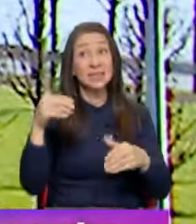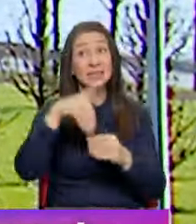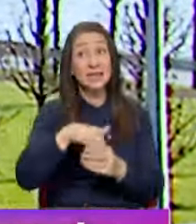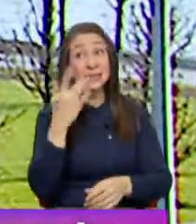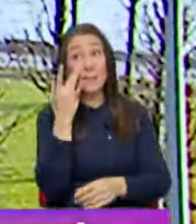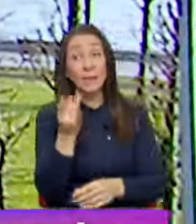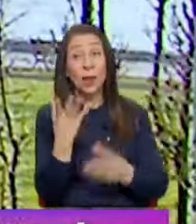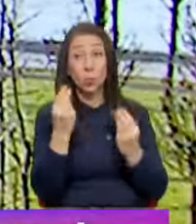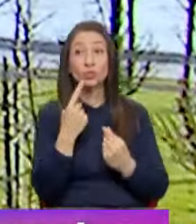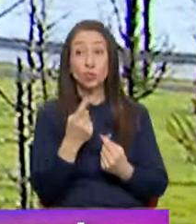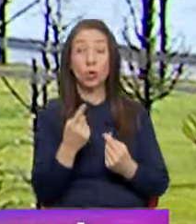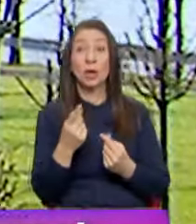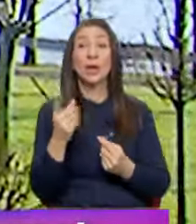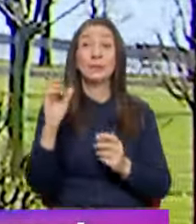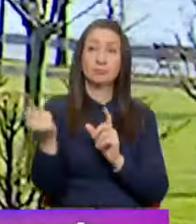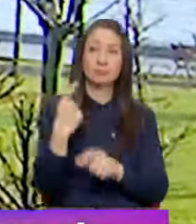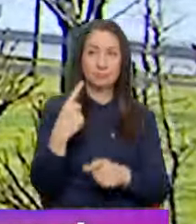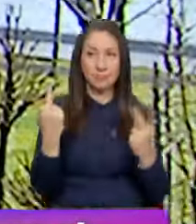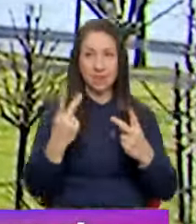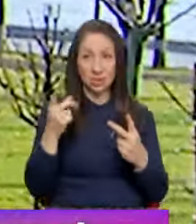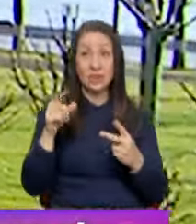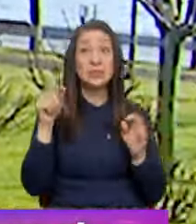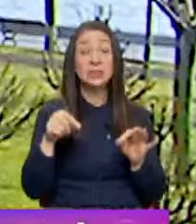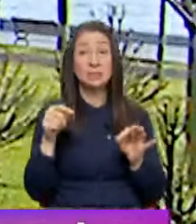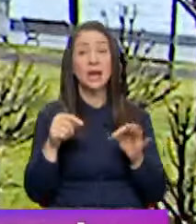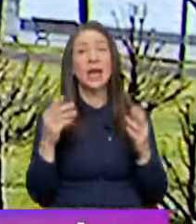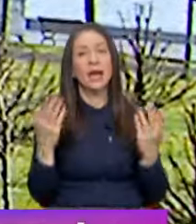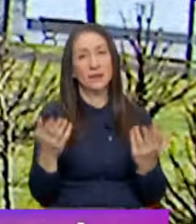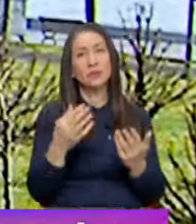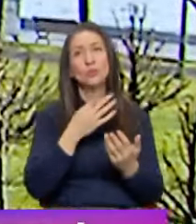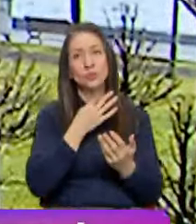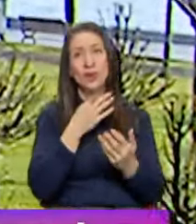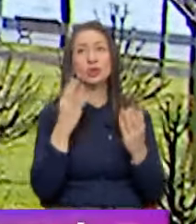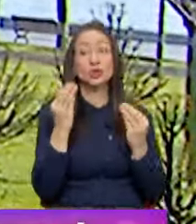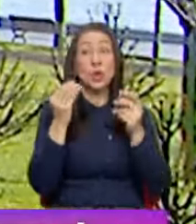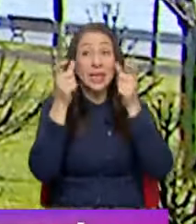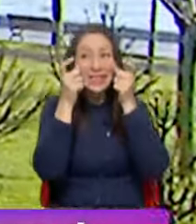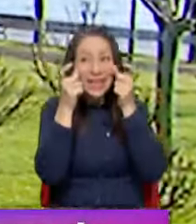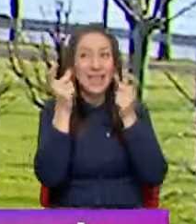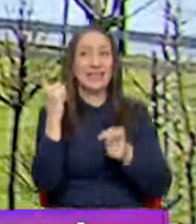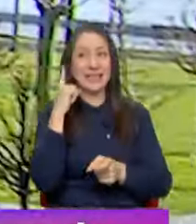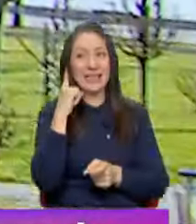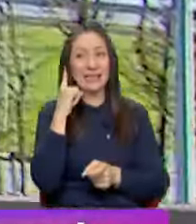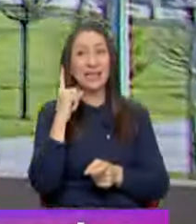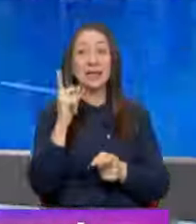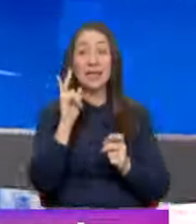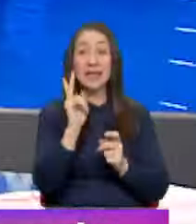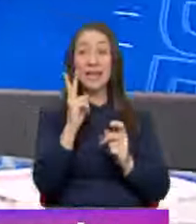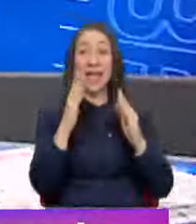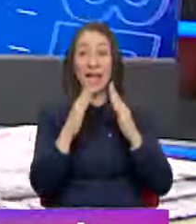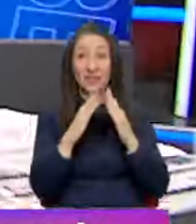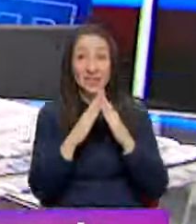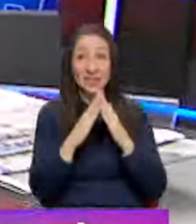belli olur diyor kendisi gönderdiği mesajda Şimdi Efendim lüt lütfen çok dikkatle dinleyin kendi eviniz